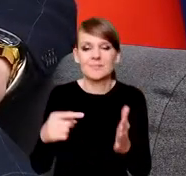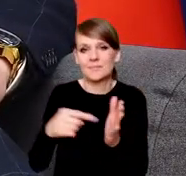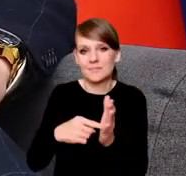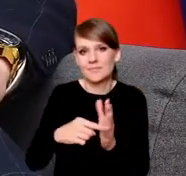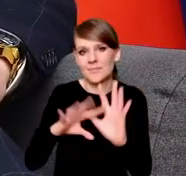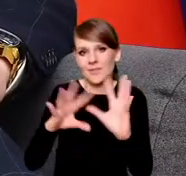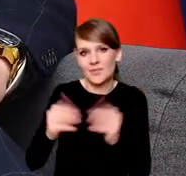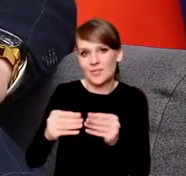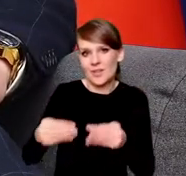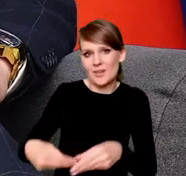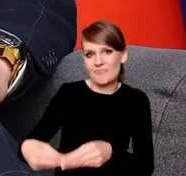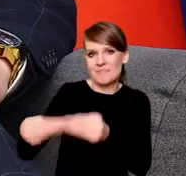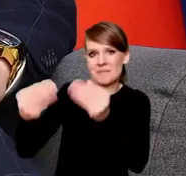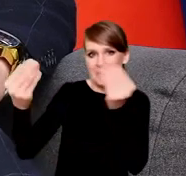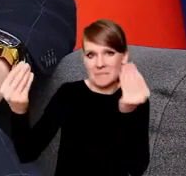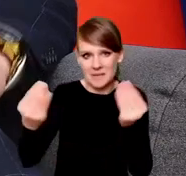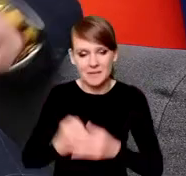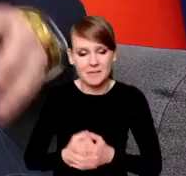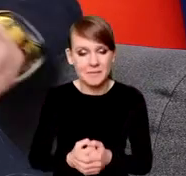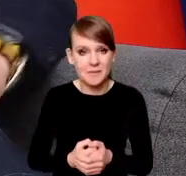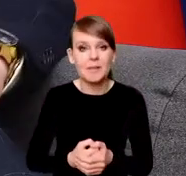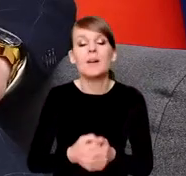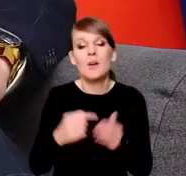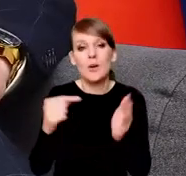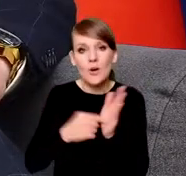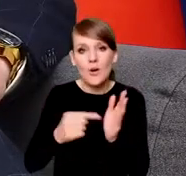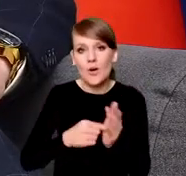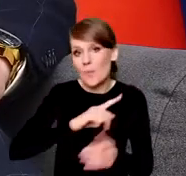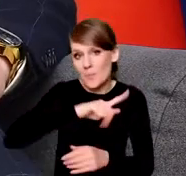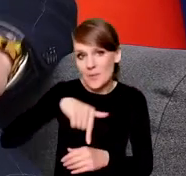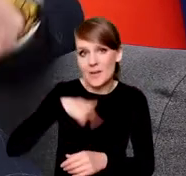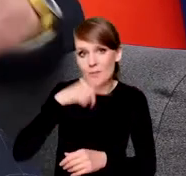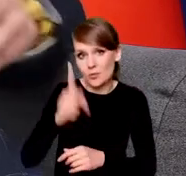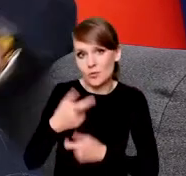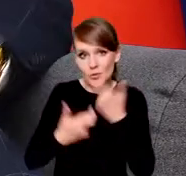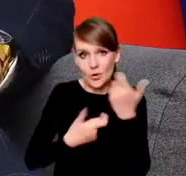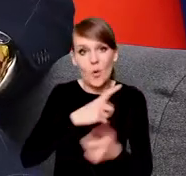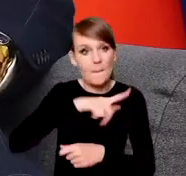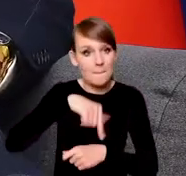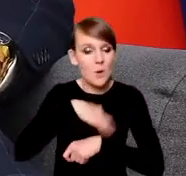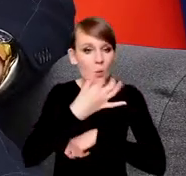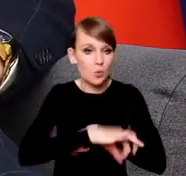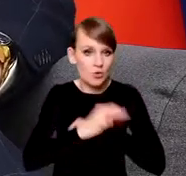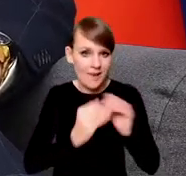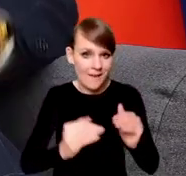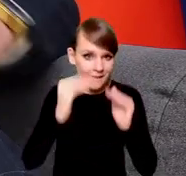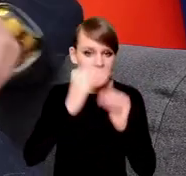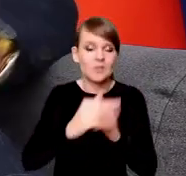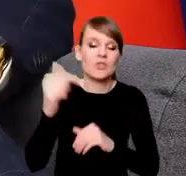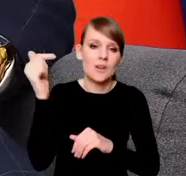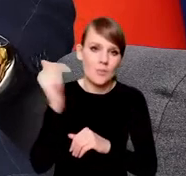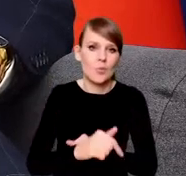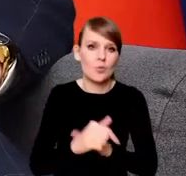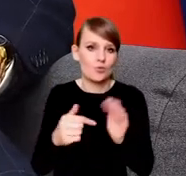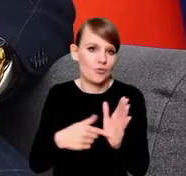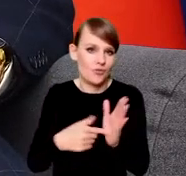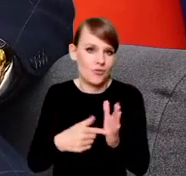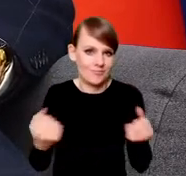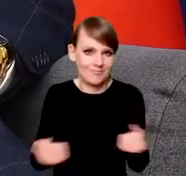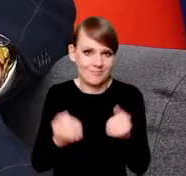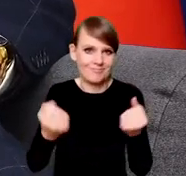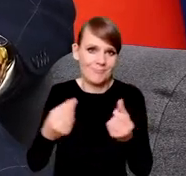najbardziej prorozwojowym płynęło. I to musimy tworzyć my, instytucje akademickie, musimy temu nadawać tempa. Kończąc, chcę powiedzieć,